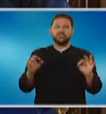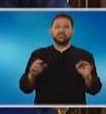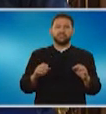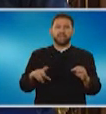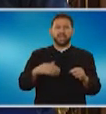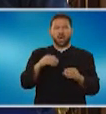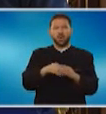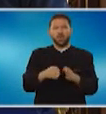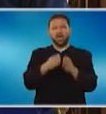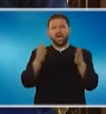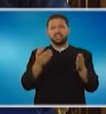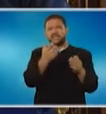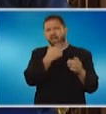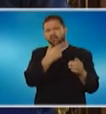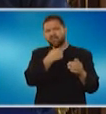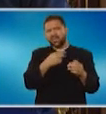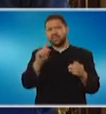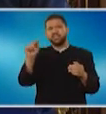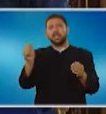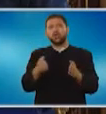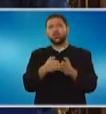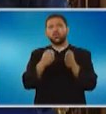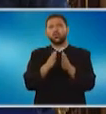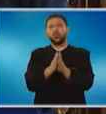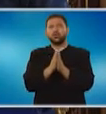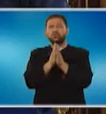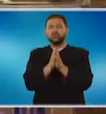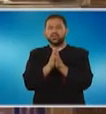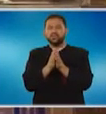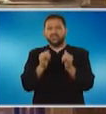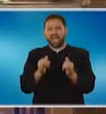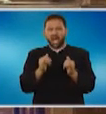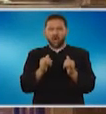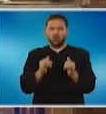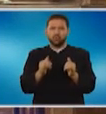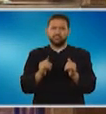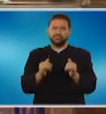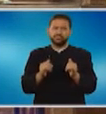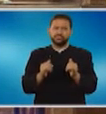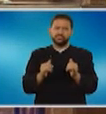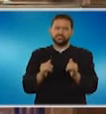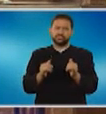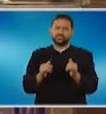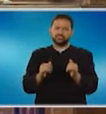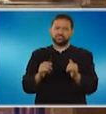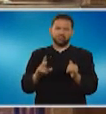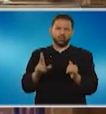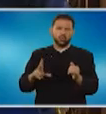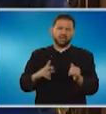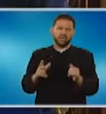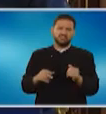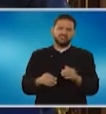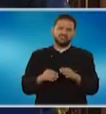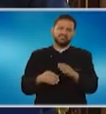vechi de rugăciune, cred că există și în cele noi. Acum, e cumva nu prea la îndemână, întâi